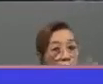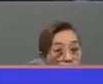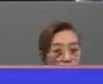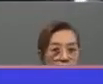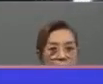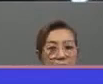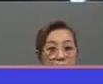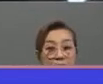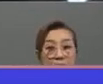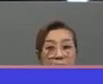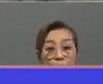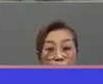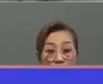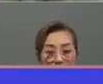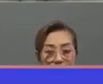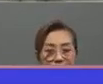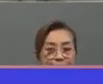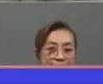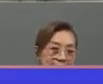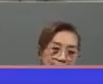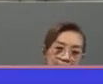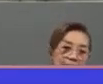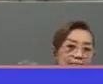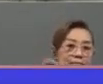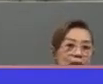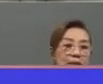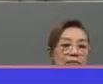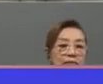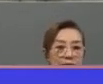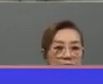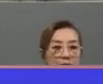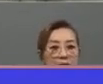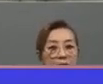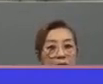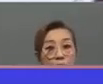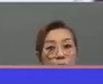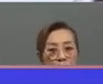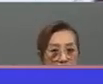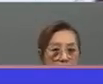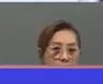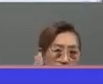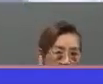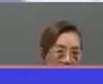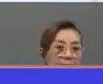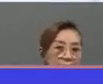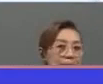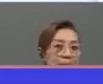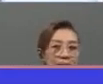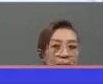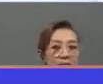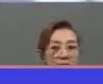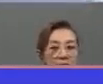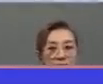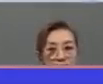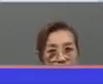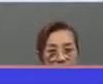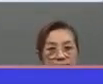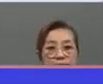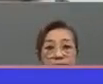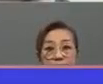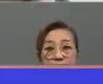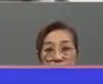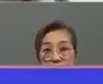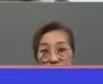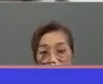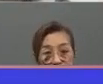กำหนดให้ผู้ที่ได้รับหรือว่าผู้มีสิทธิ์ที่ได้เนี่ยนะครับเมื่อรวมเงินกับเงินช่วยค่าครองชีพผู้รับเบี้ยหวัดวันนามแล้วจะต้องไม่ต่ำกว่าเดือนละ 11,000